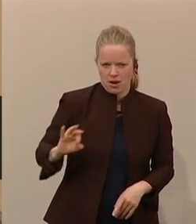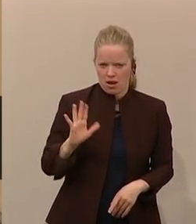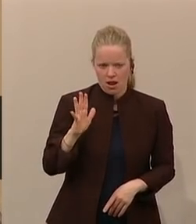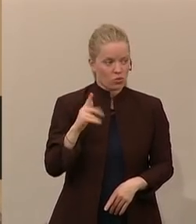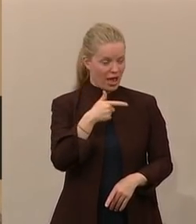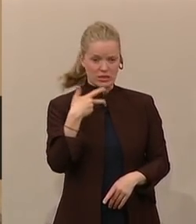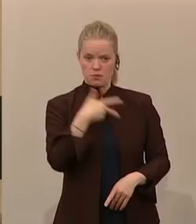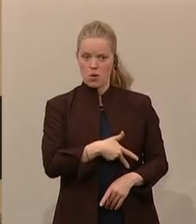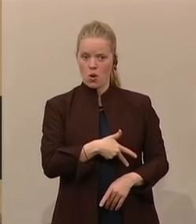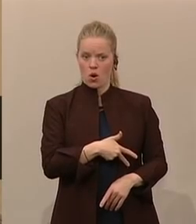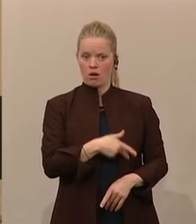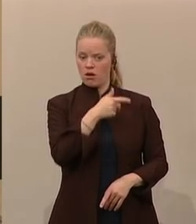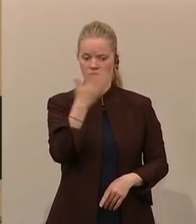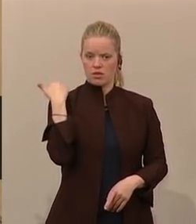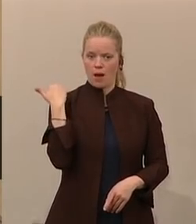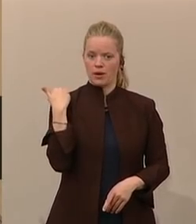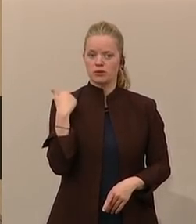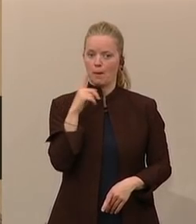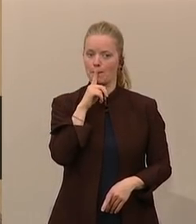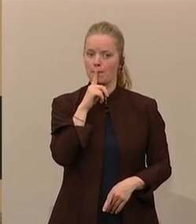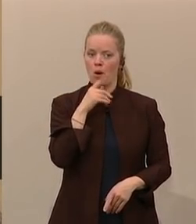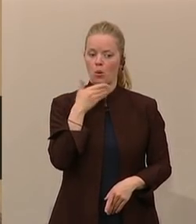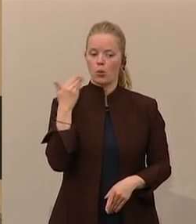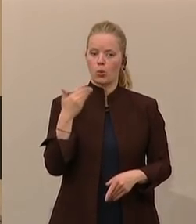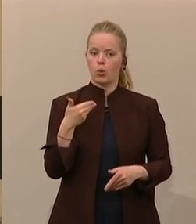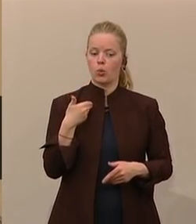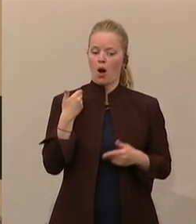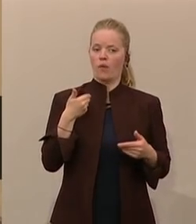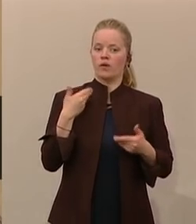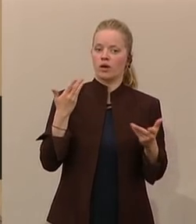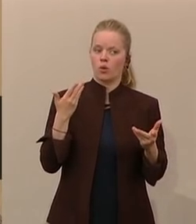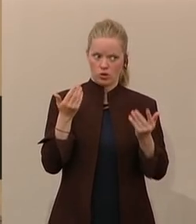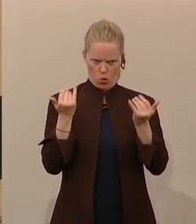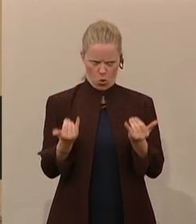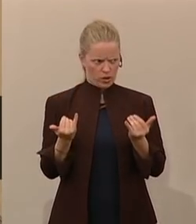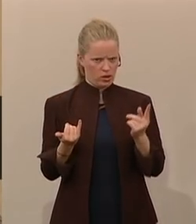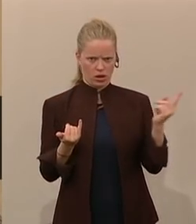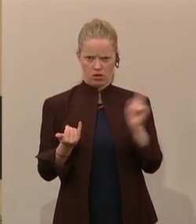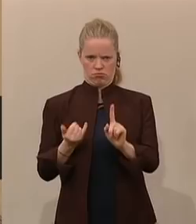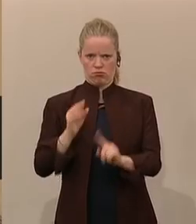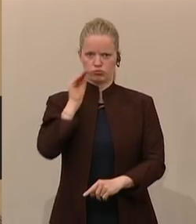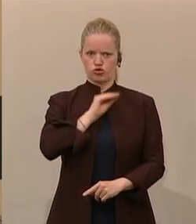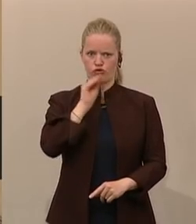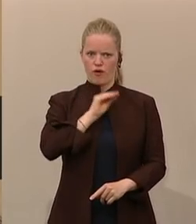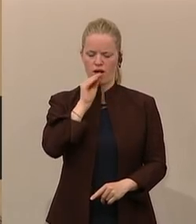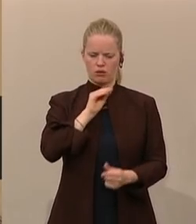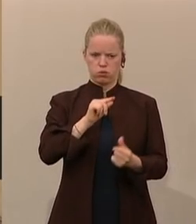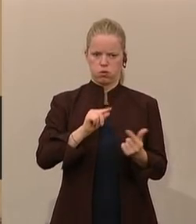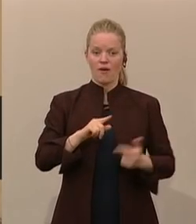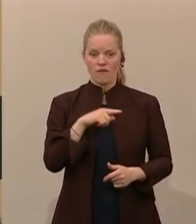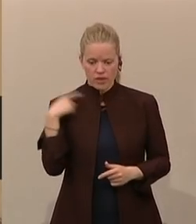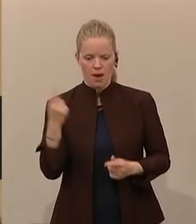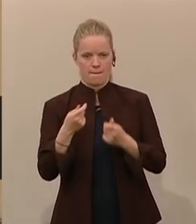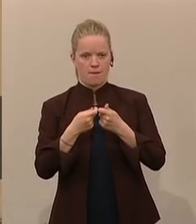von der SPÖ. Und heute kommen sie hier raus und beschweren sich dann, wenn wir eine Maßnahme setzen,